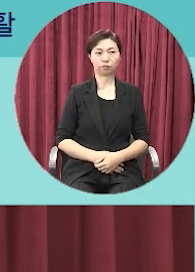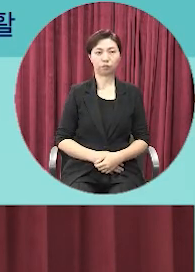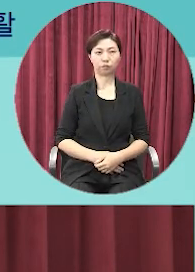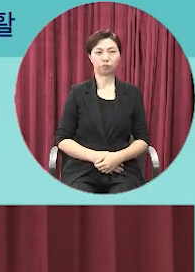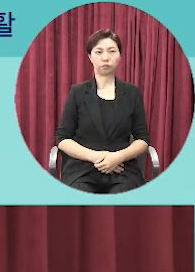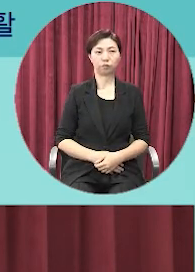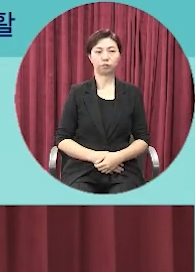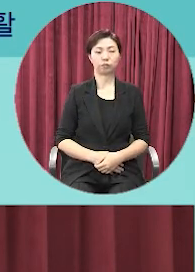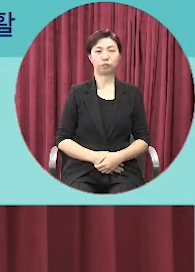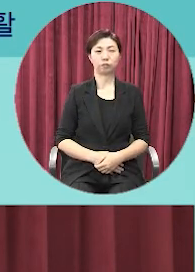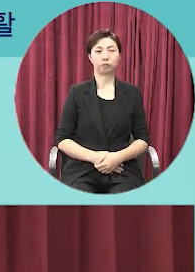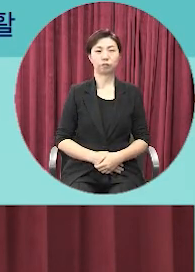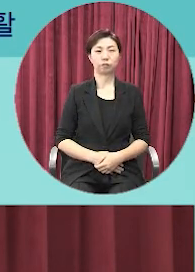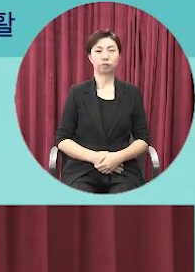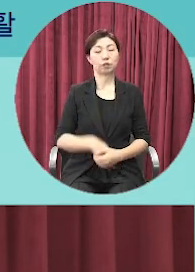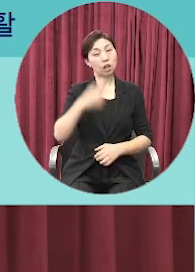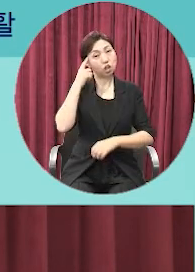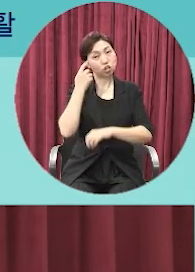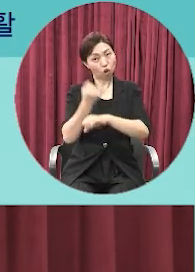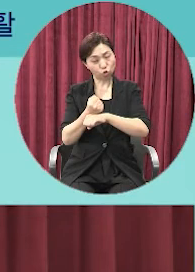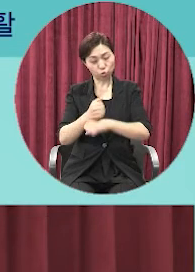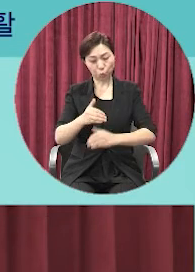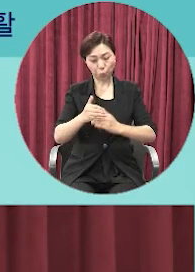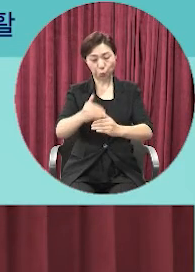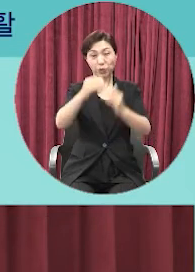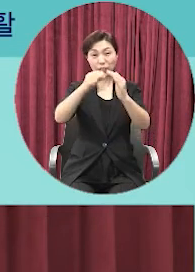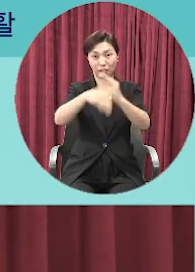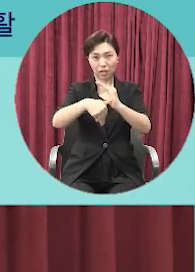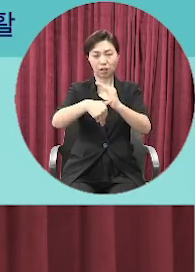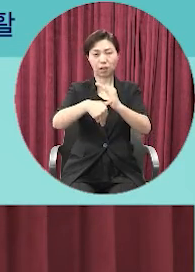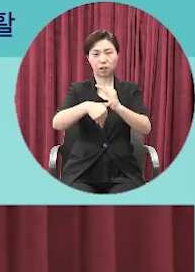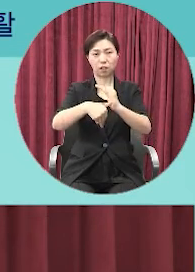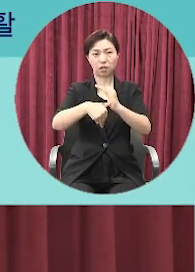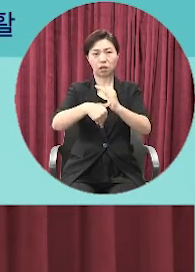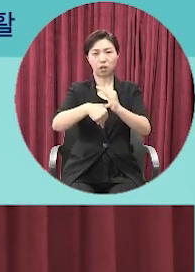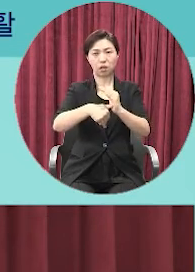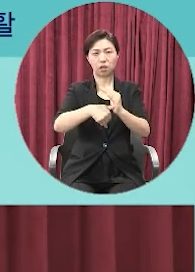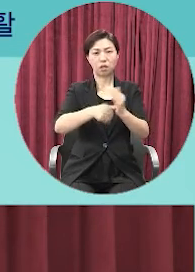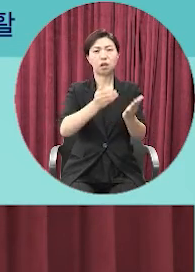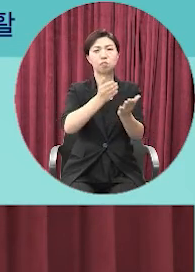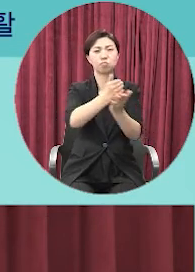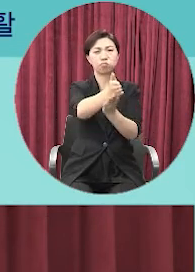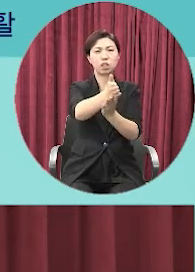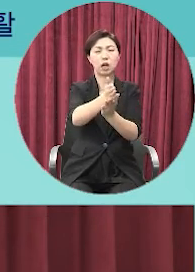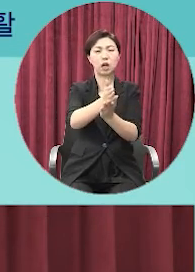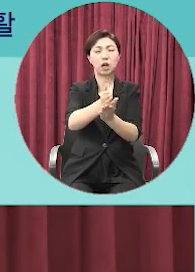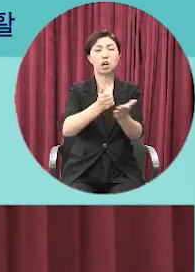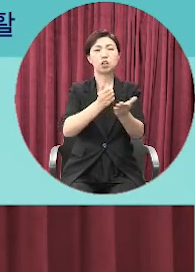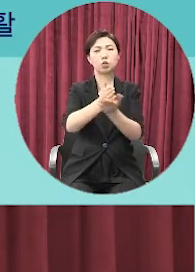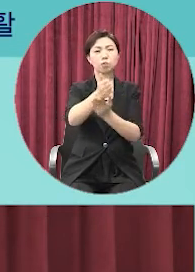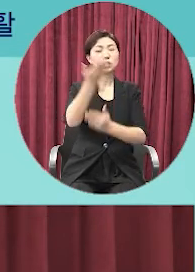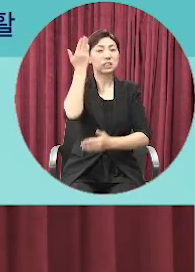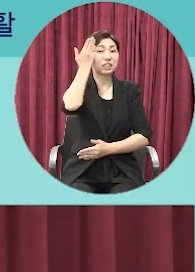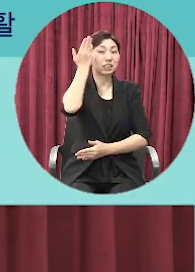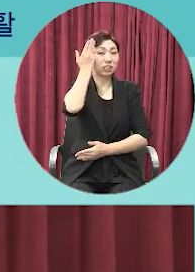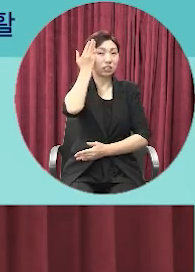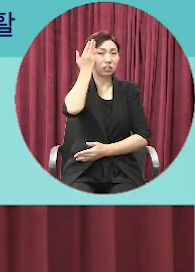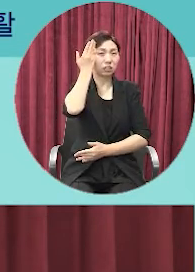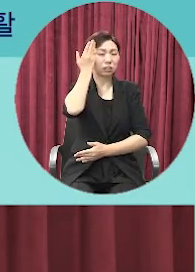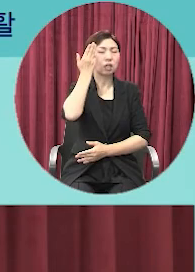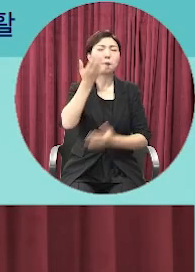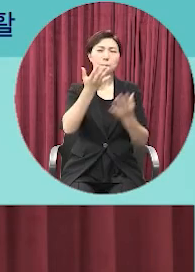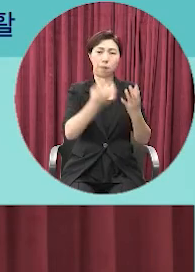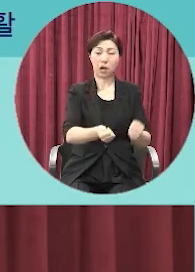이제 그 연구를 진행하면서 굉장히 그 분야에 대한 전문 지식이 많았고, 특히 저는 수요자